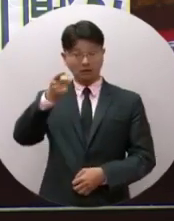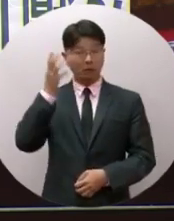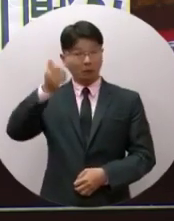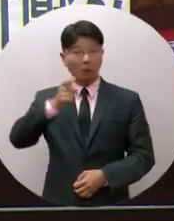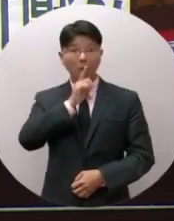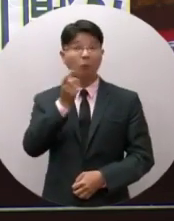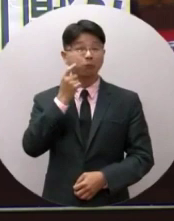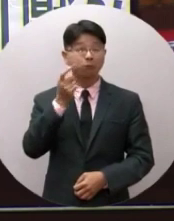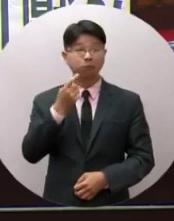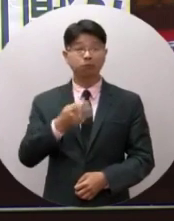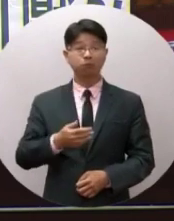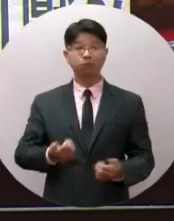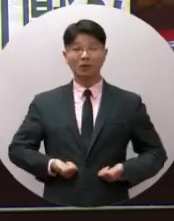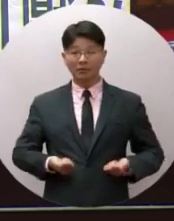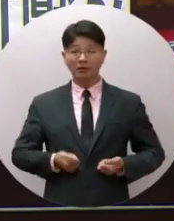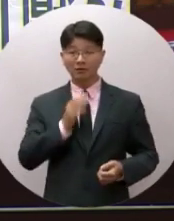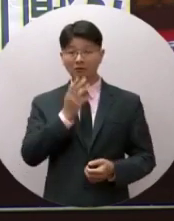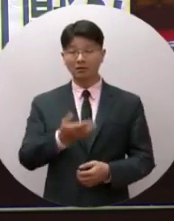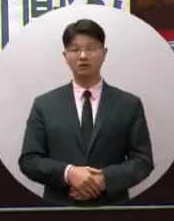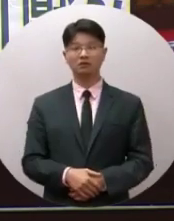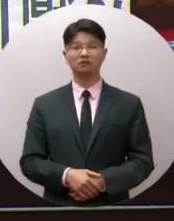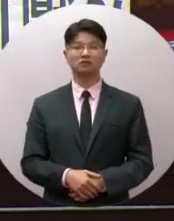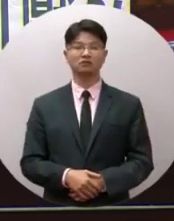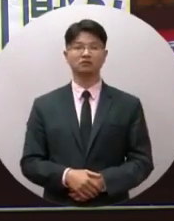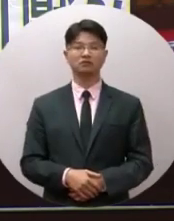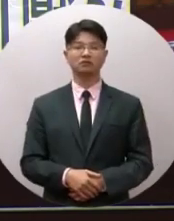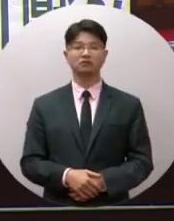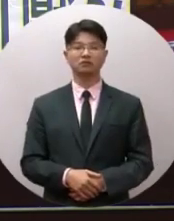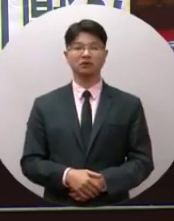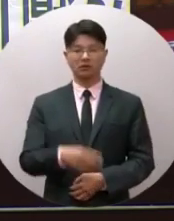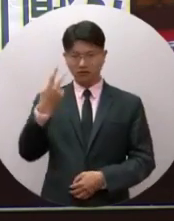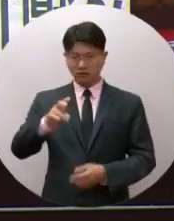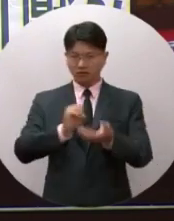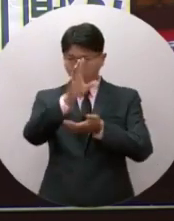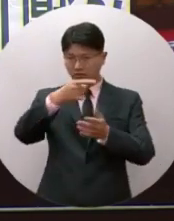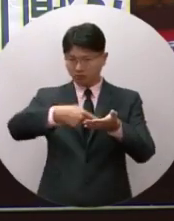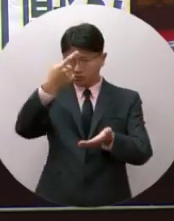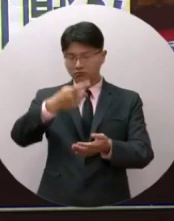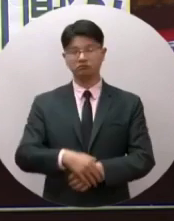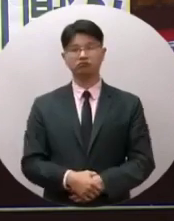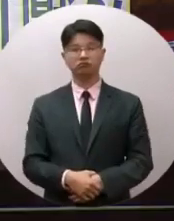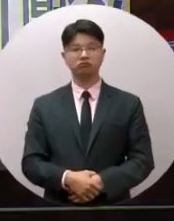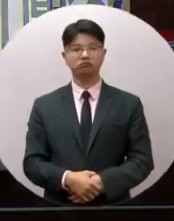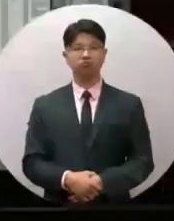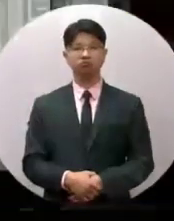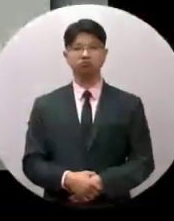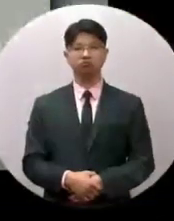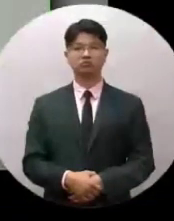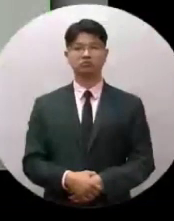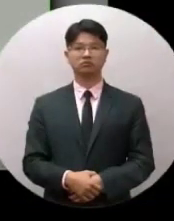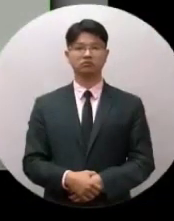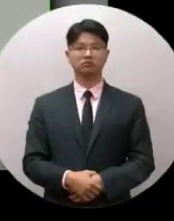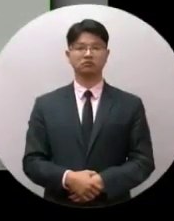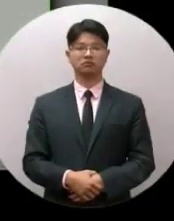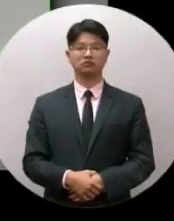是， 我唔是讲笑。 那你听唔到啦，你听唔到。 不，你再讲，你再播一次。 创造呢？领导武